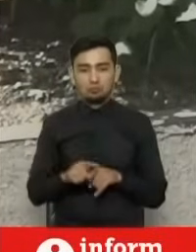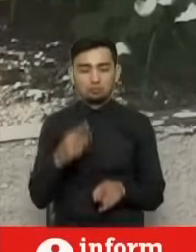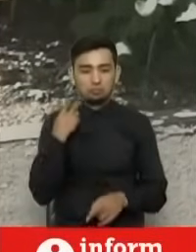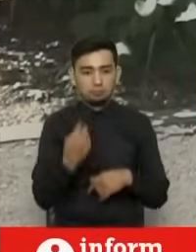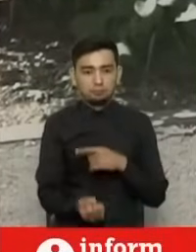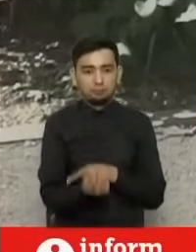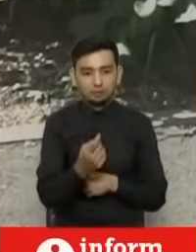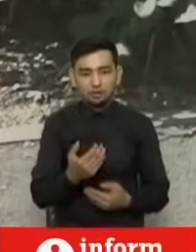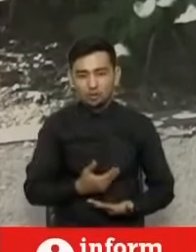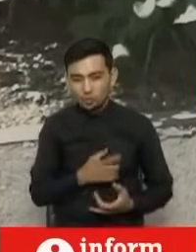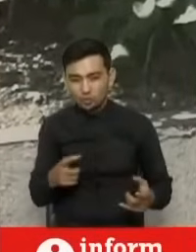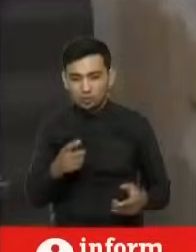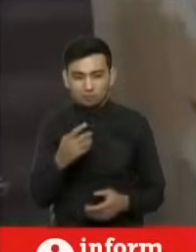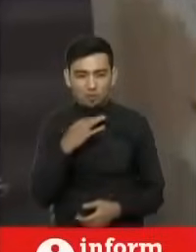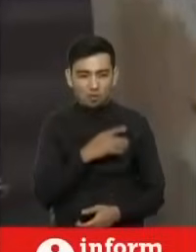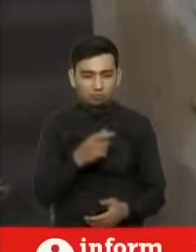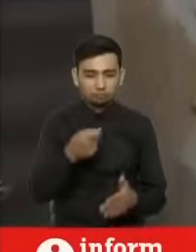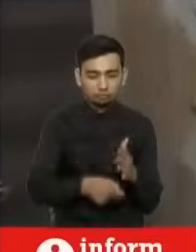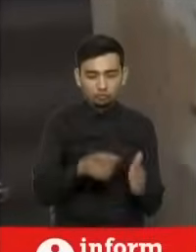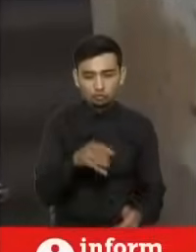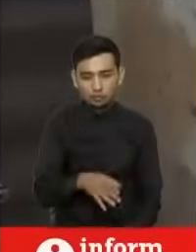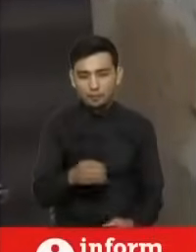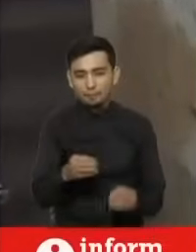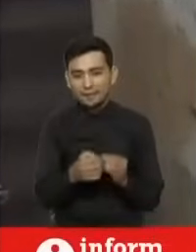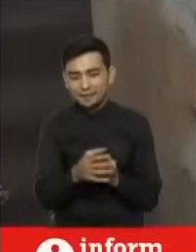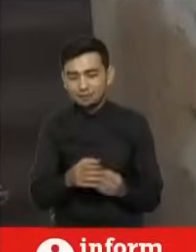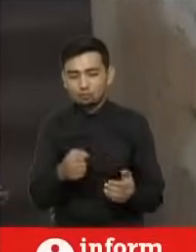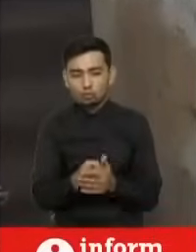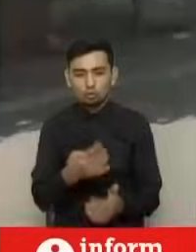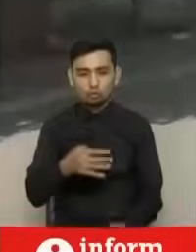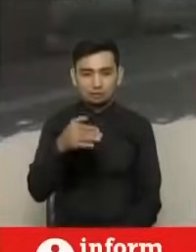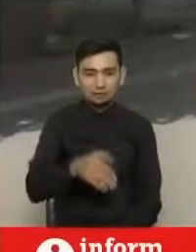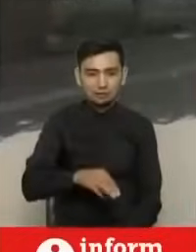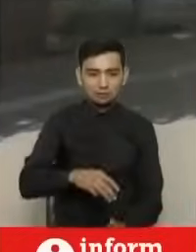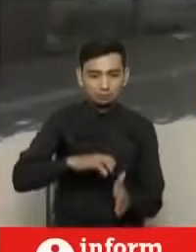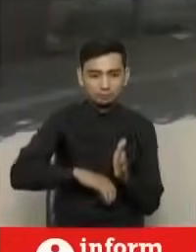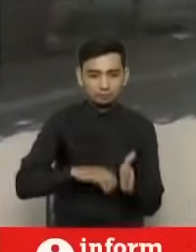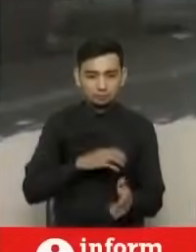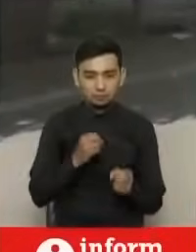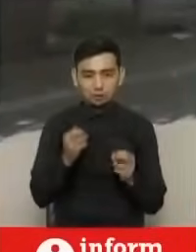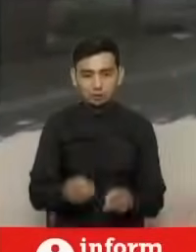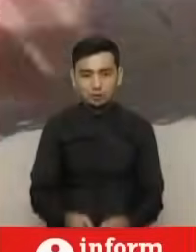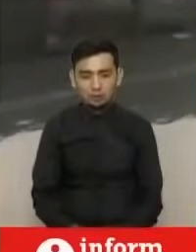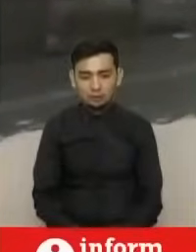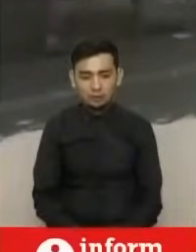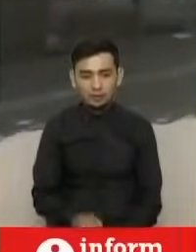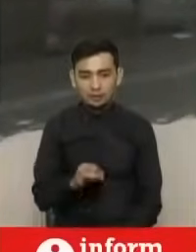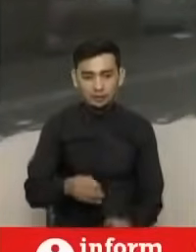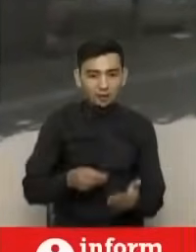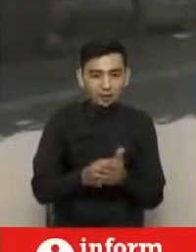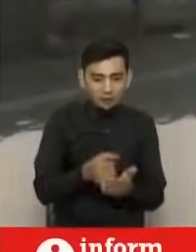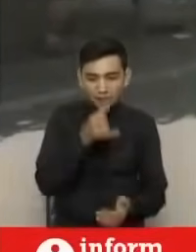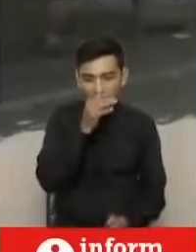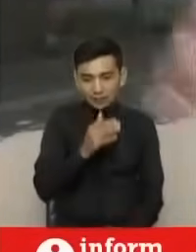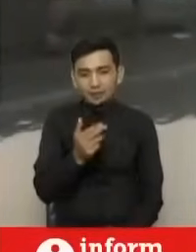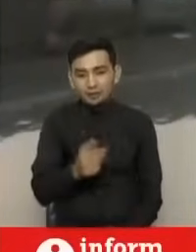словам жителей, у многих со счетов сняли суммы от 15 до 40 тысяч тенге. Я понимаю так, что вот которые неплатежеспособные, все